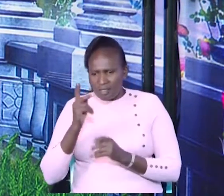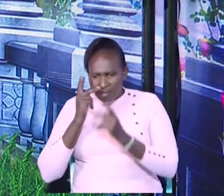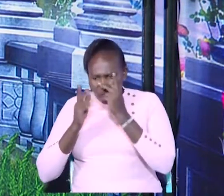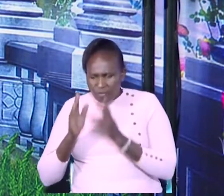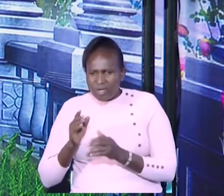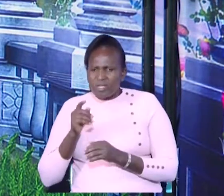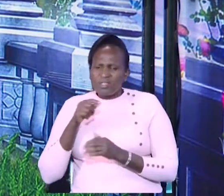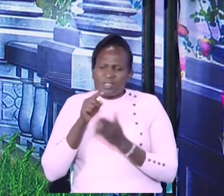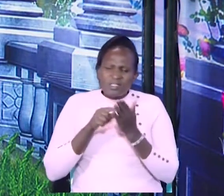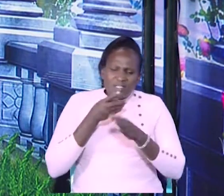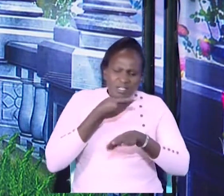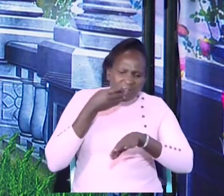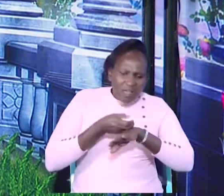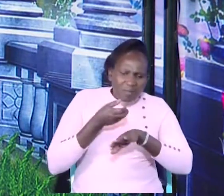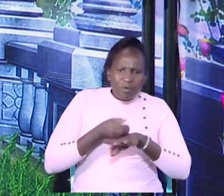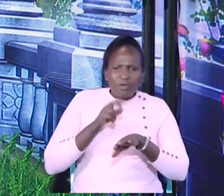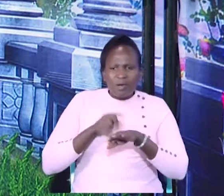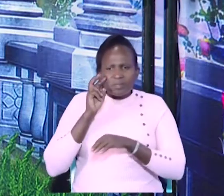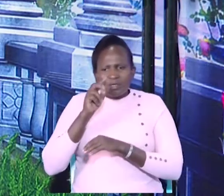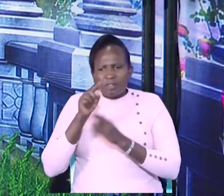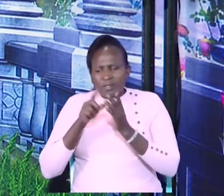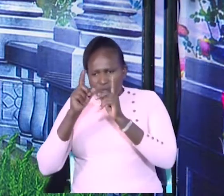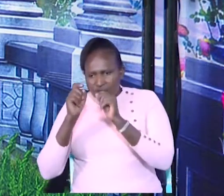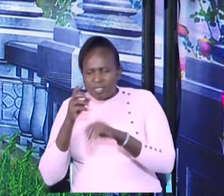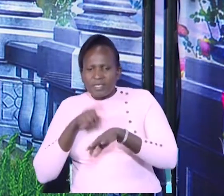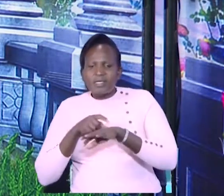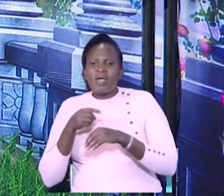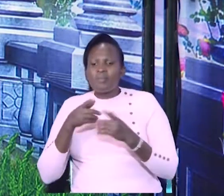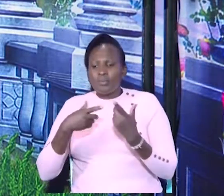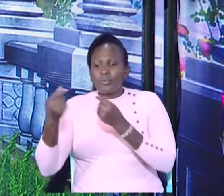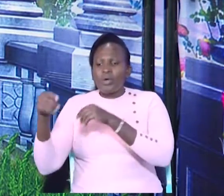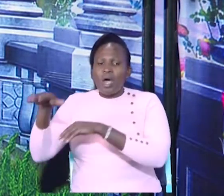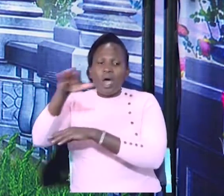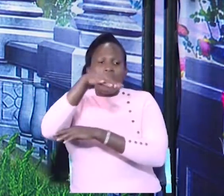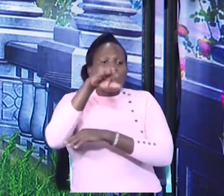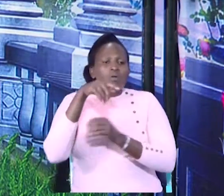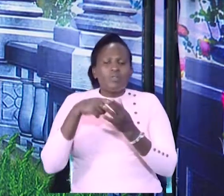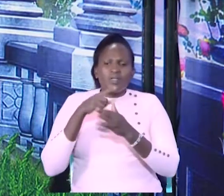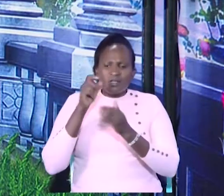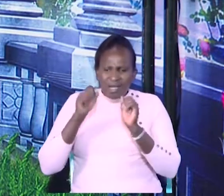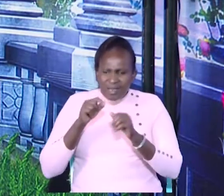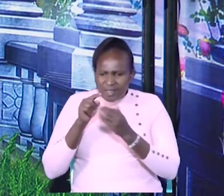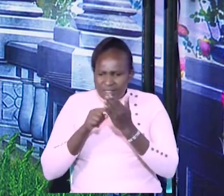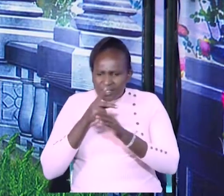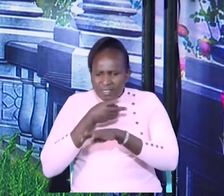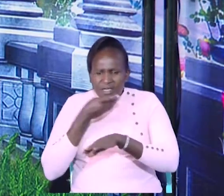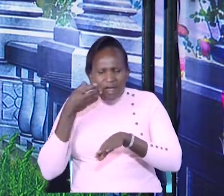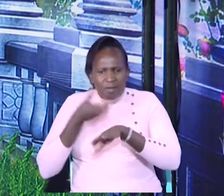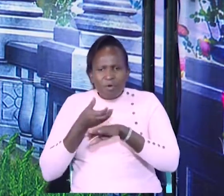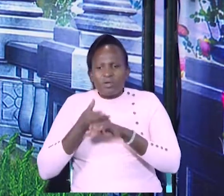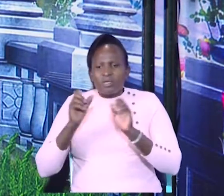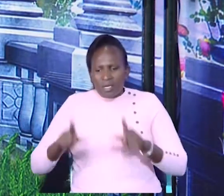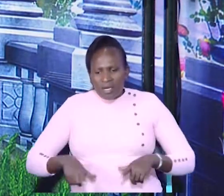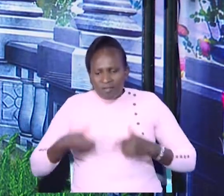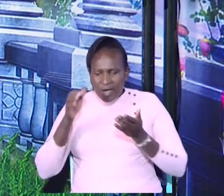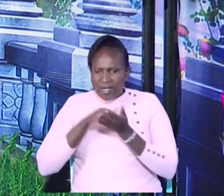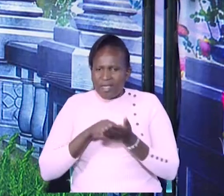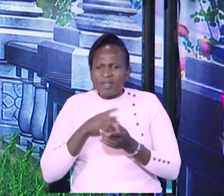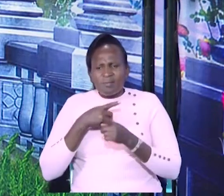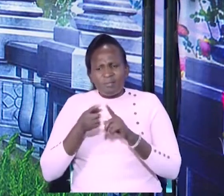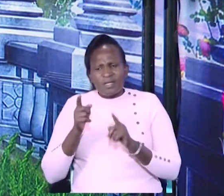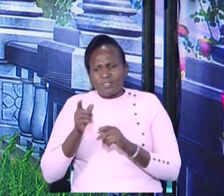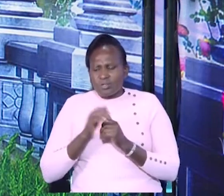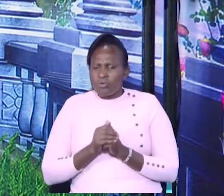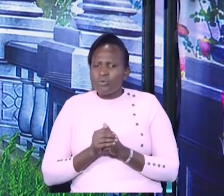these dry bones, wakati alikutumeona picha hiyo nyingine, wakati alikuwa anapelekwa aloud, can these dry bones belief. Unajua Ezekiel alikuwa nabii